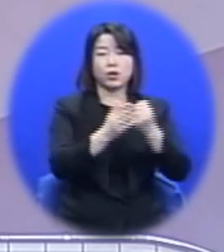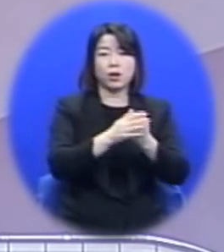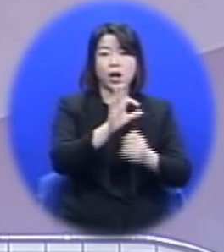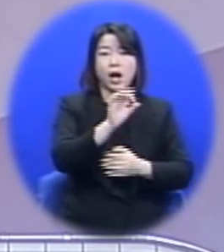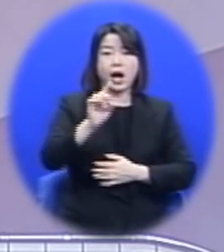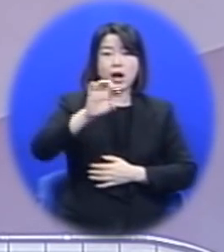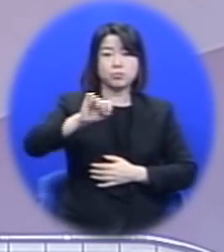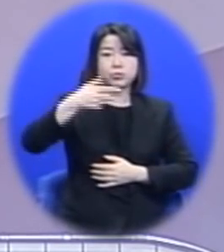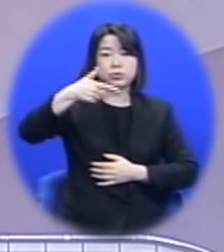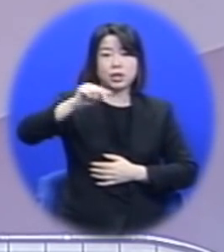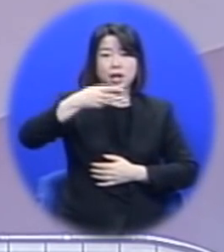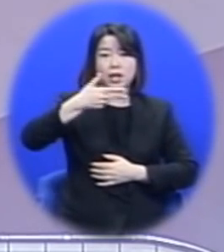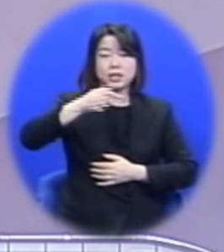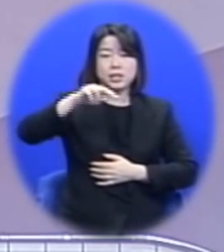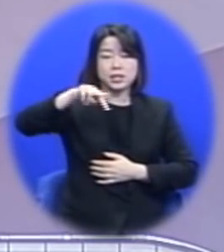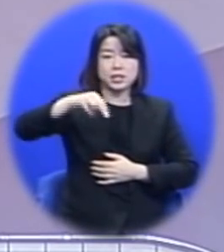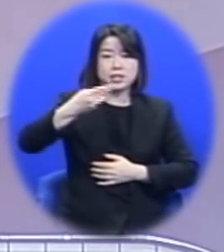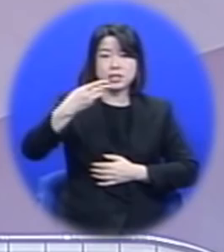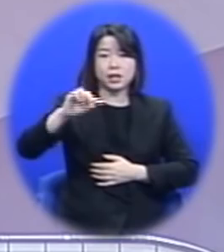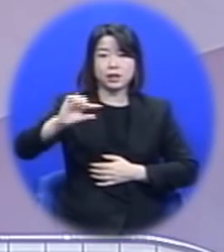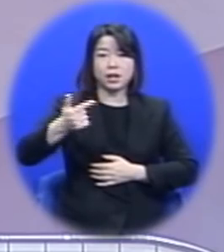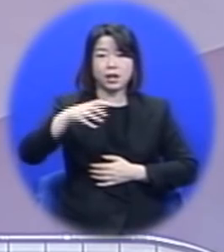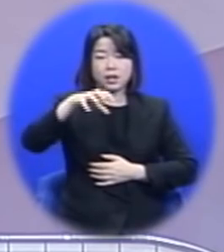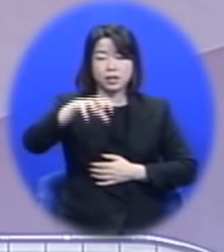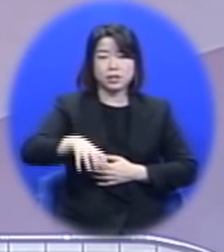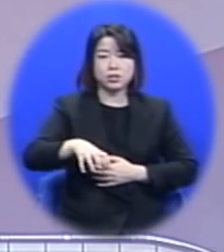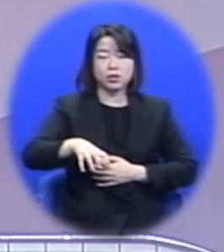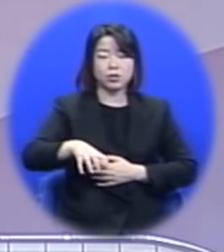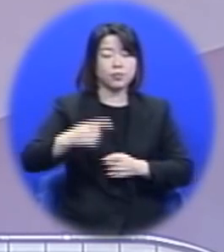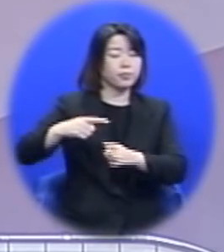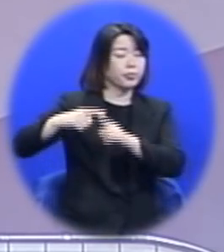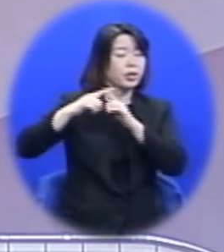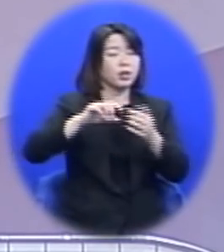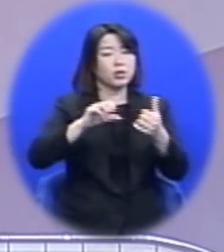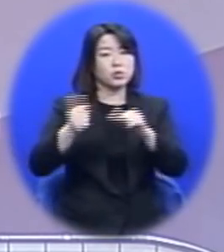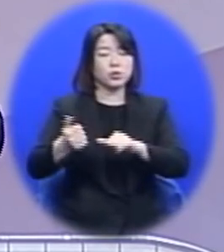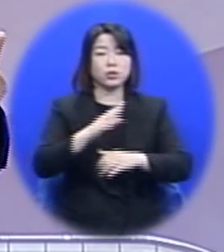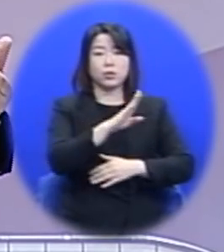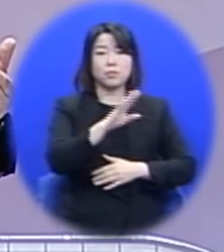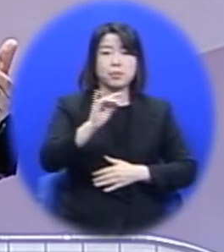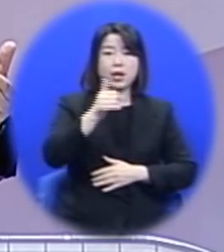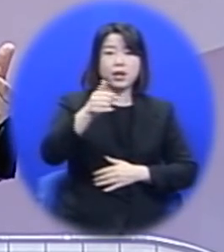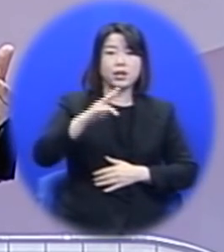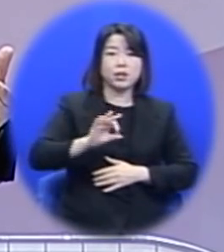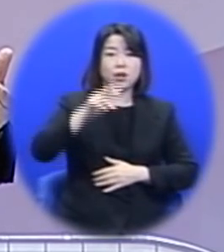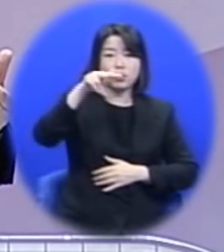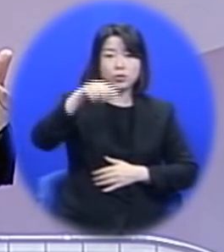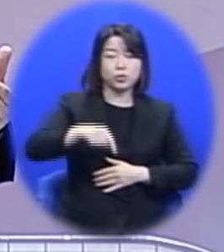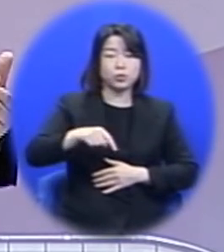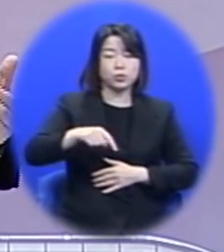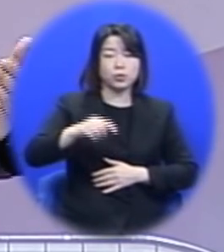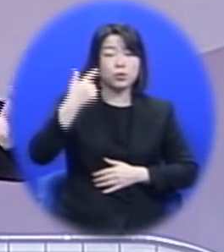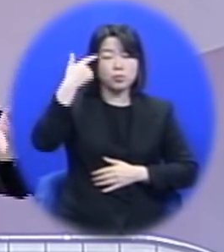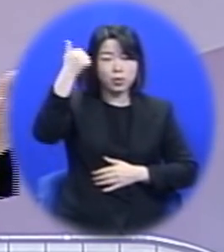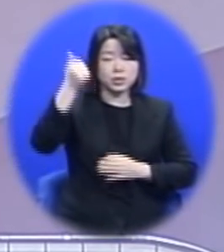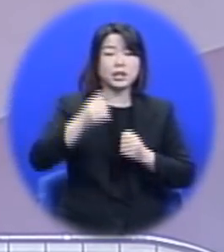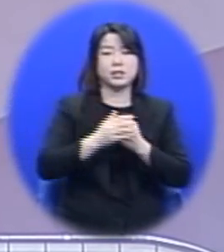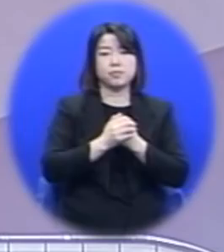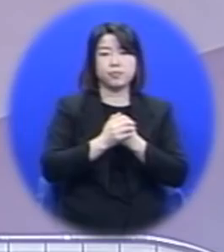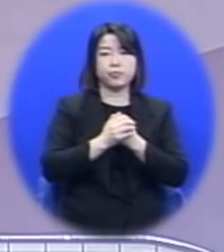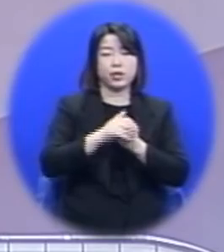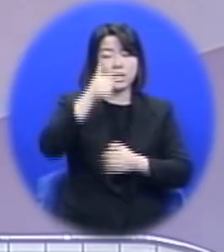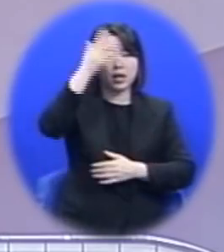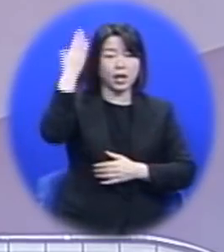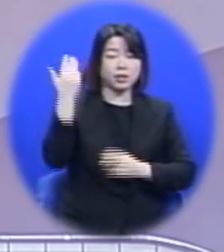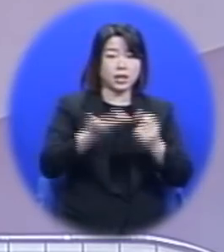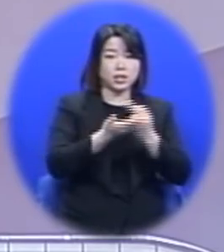아프가니스탄에서 순교한 배형규 목사님, 제주도에서 목회하실 때 그때 함께